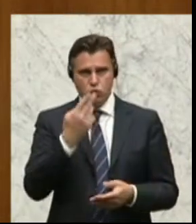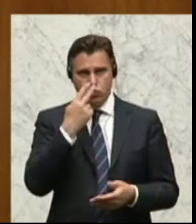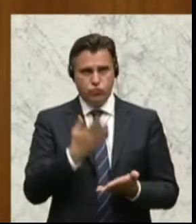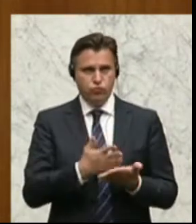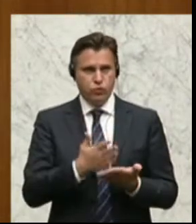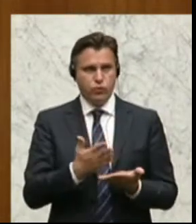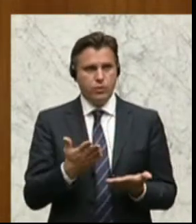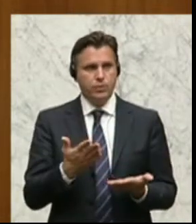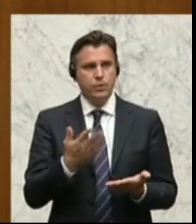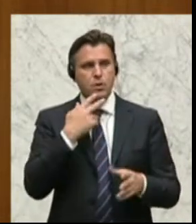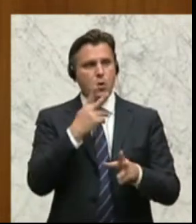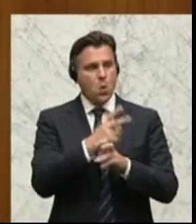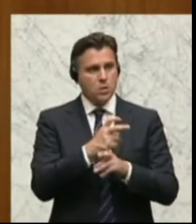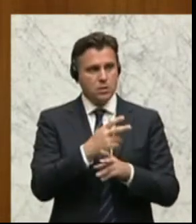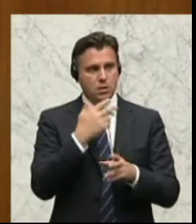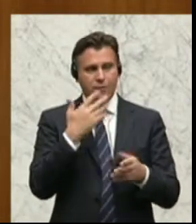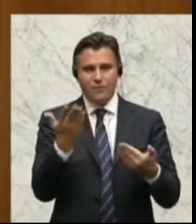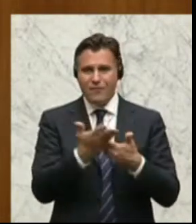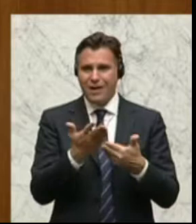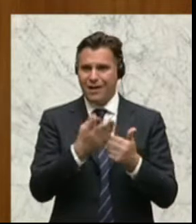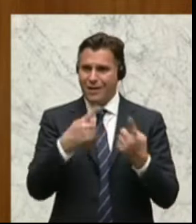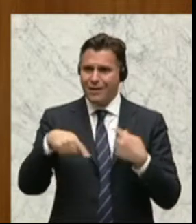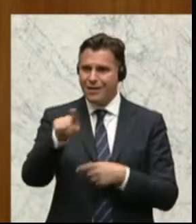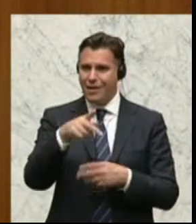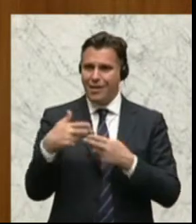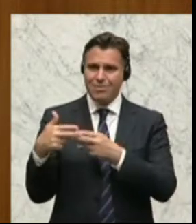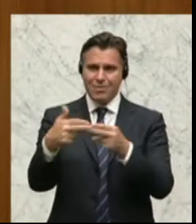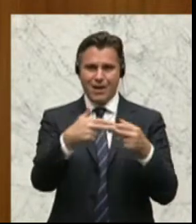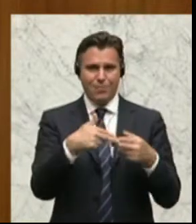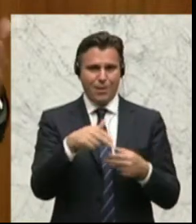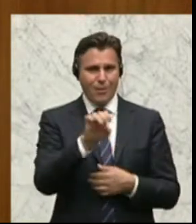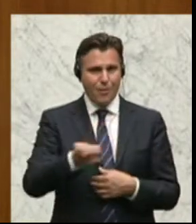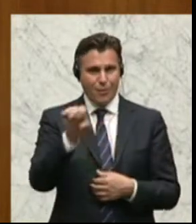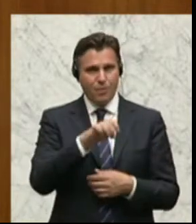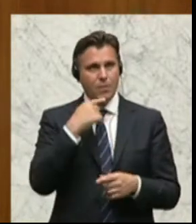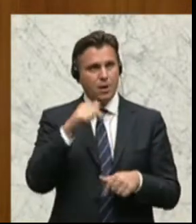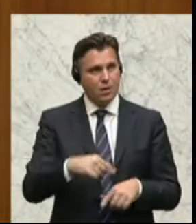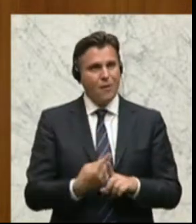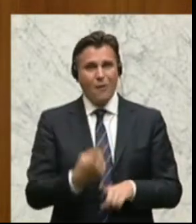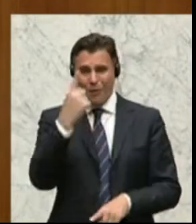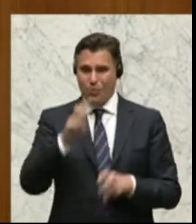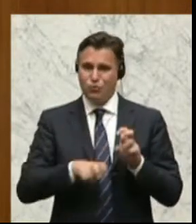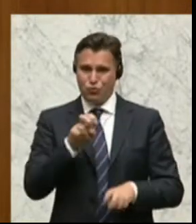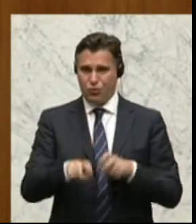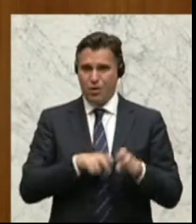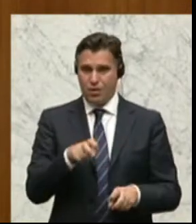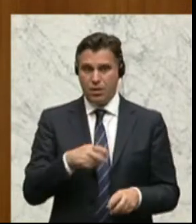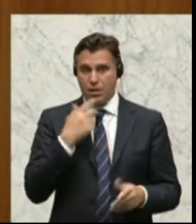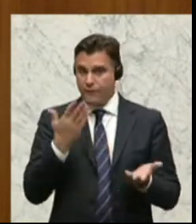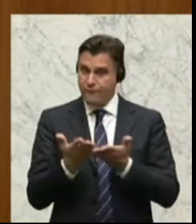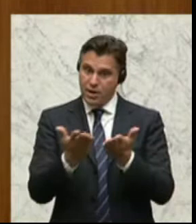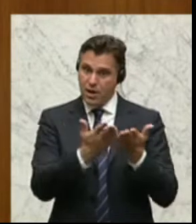vergleicht mit den europäischen Nachbarn, ein Hochsteuerland ist. Und wenn wir das detaillierter mit den Nachbarn vergleichen, wissen wir,